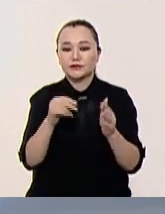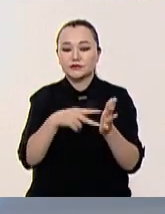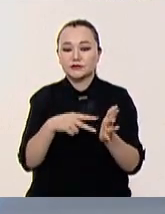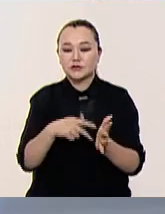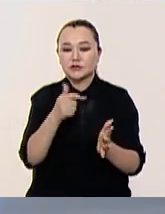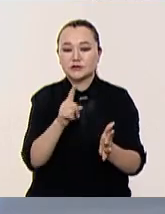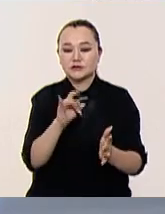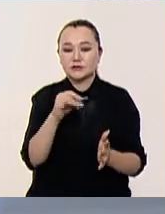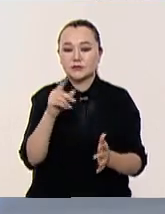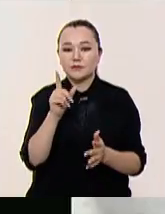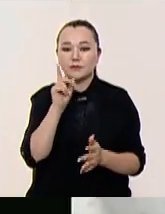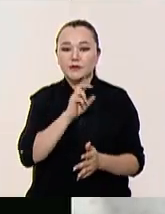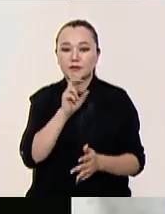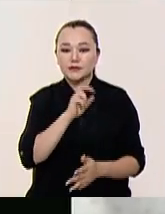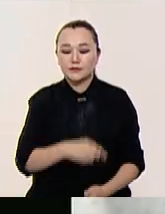бензин и газ?